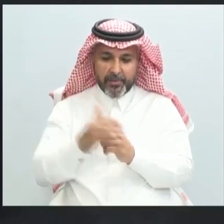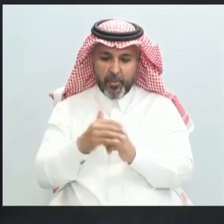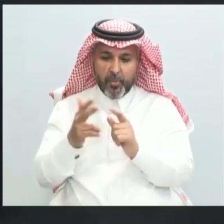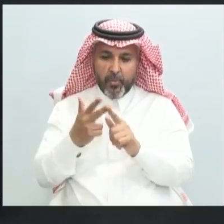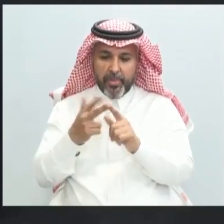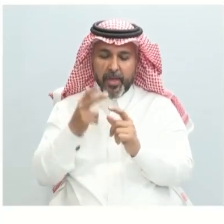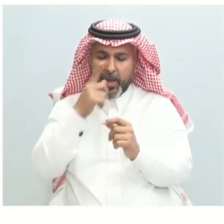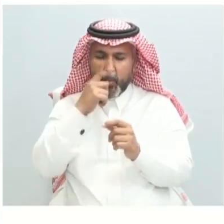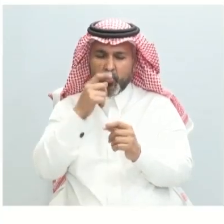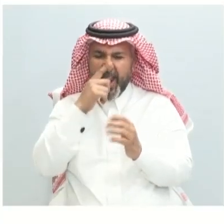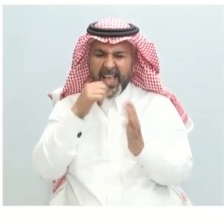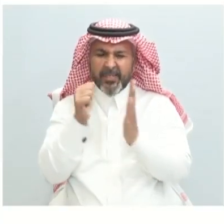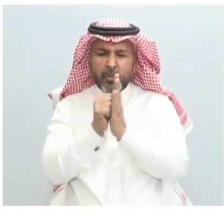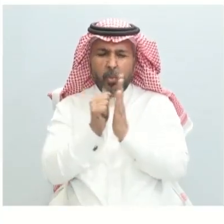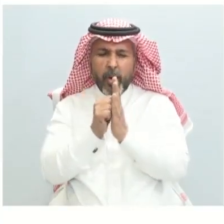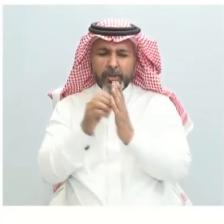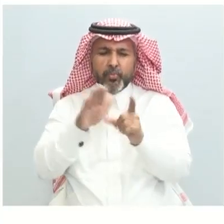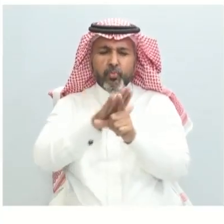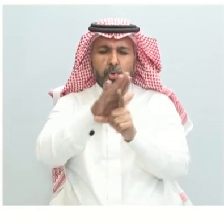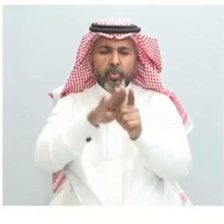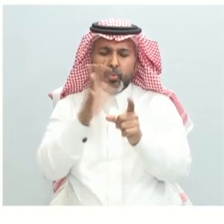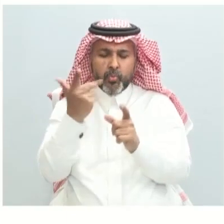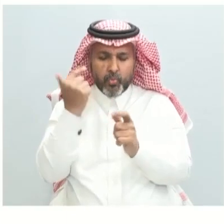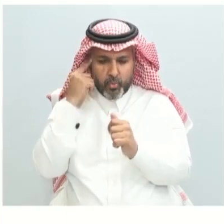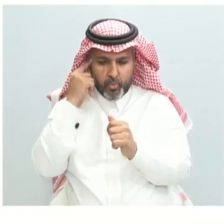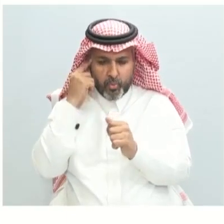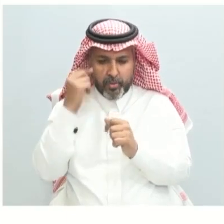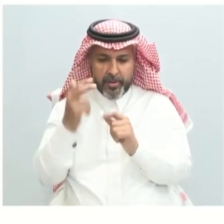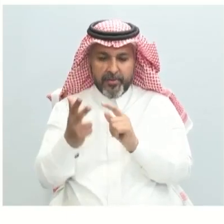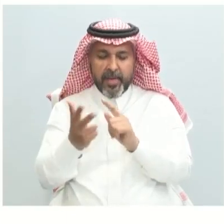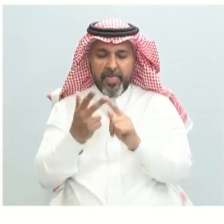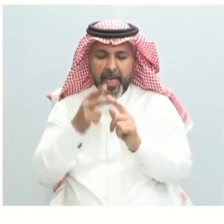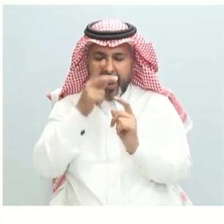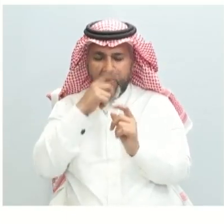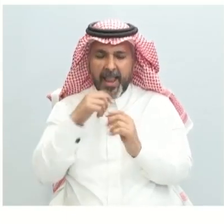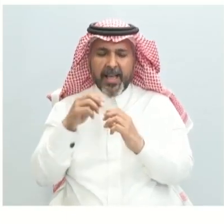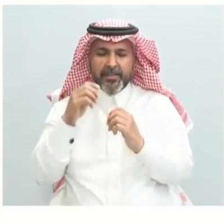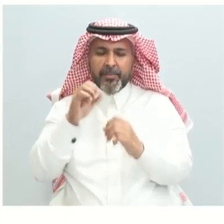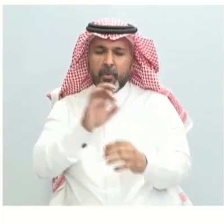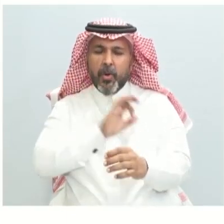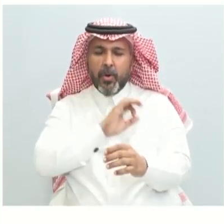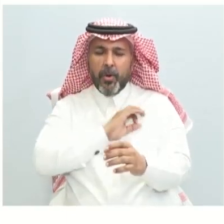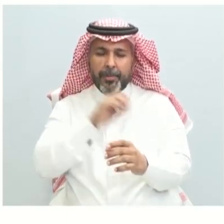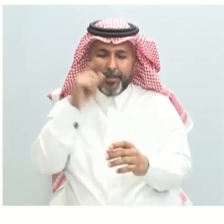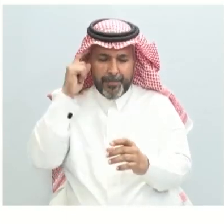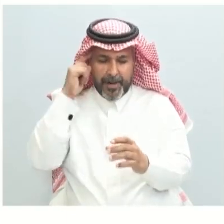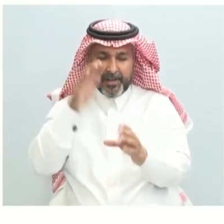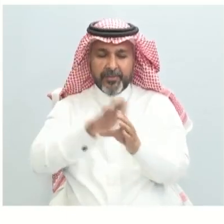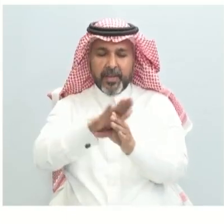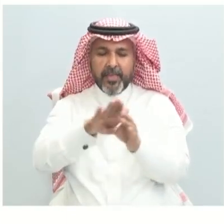للوطن هذه اهداف الدرس ان يعرف الطالب المواطن الصالح ان يعدد الطالب